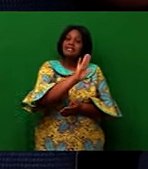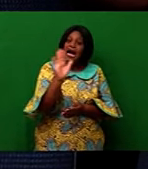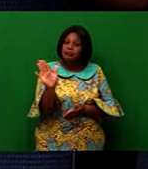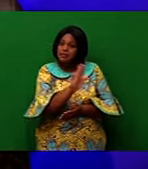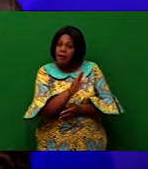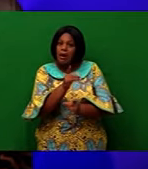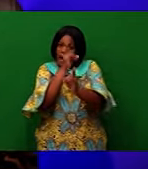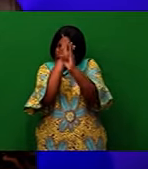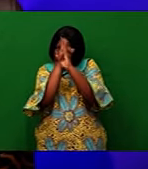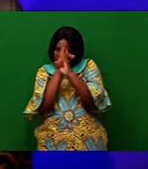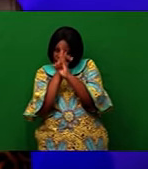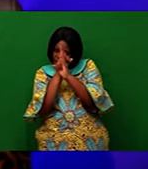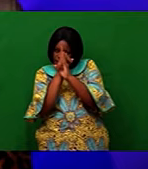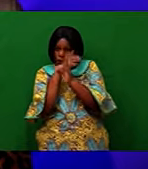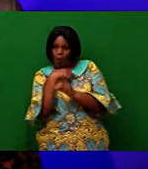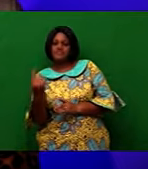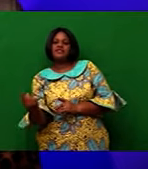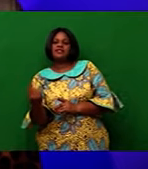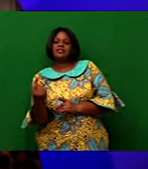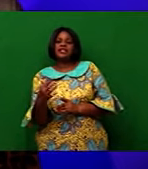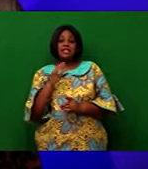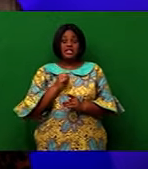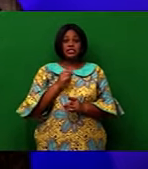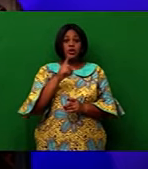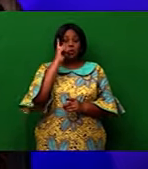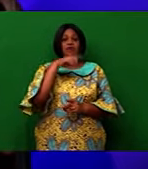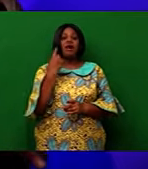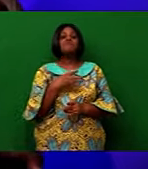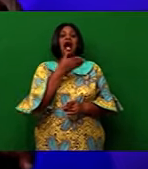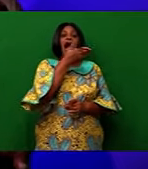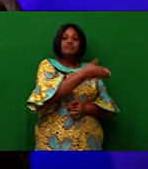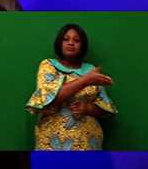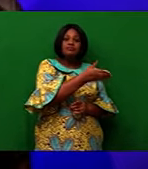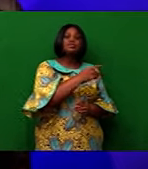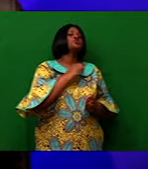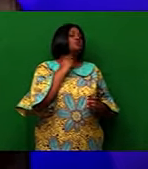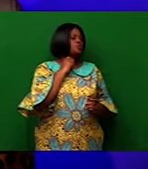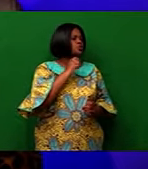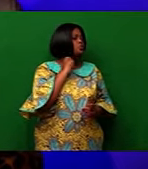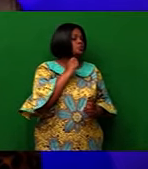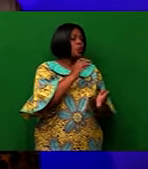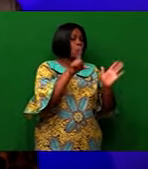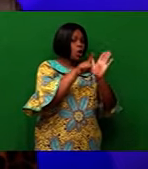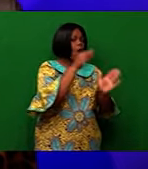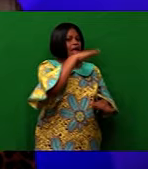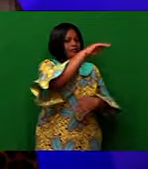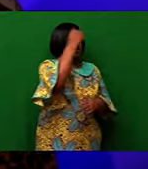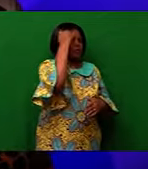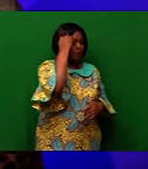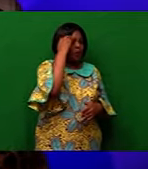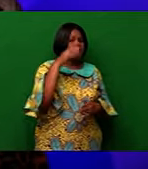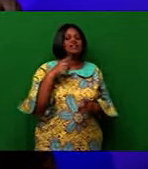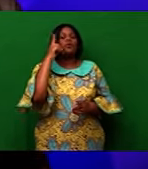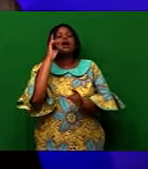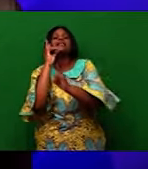chomuchivande chisingazikanwi icho chiyaichi chine nzongo nzongo nokuti hachivaki